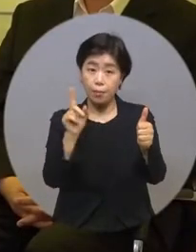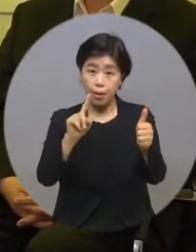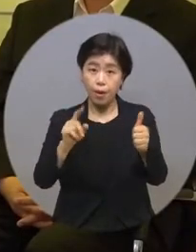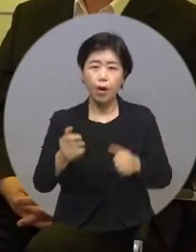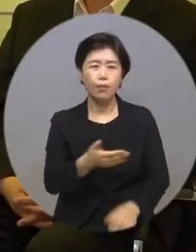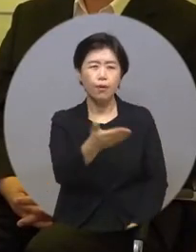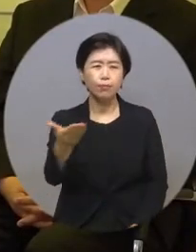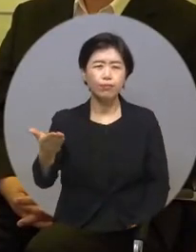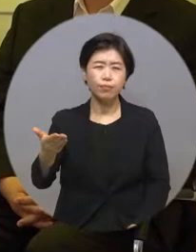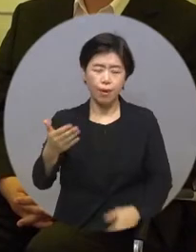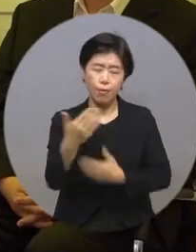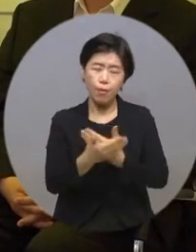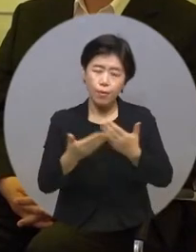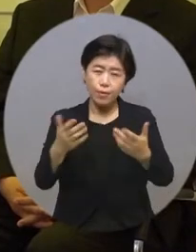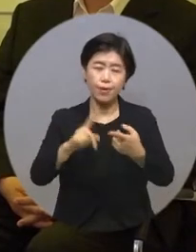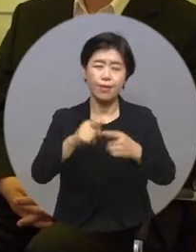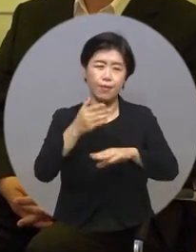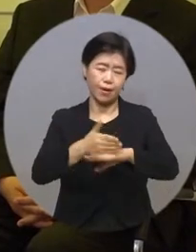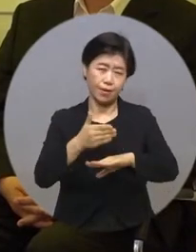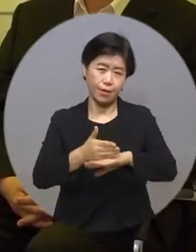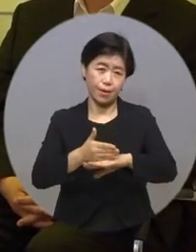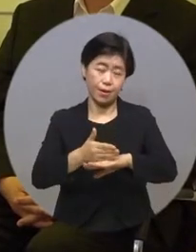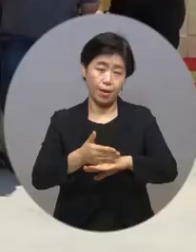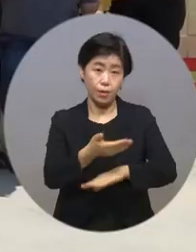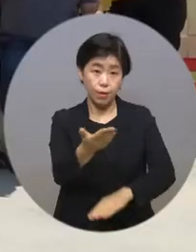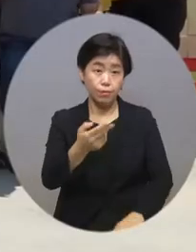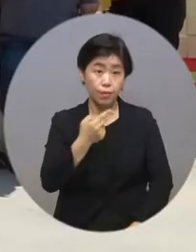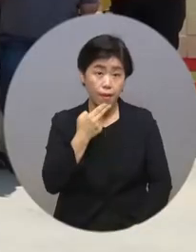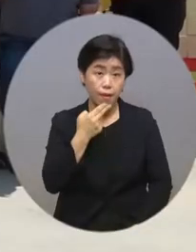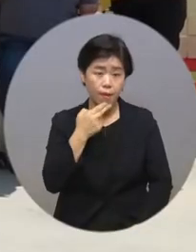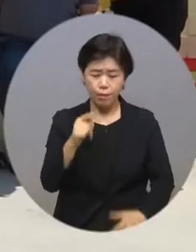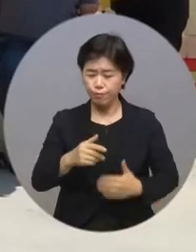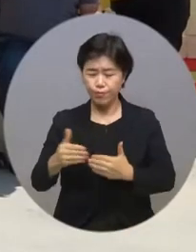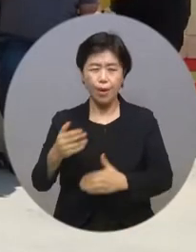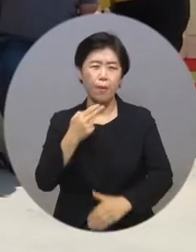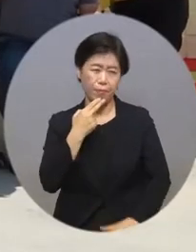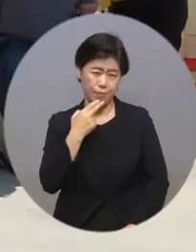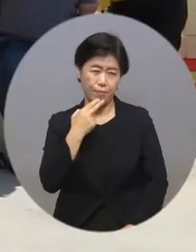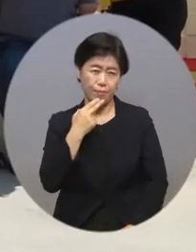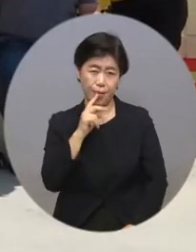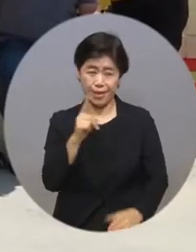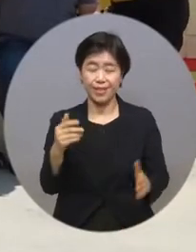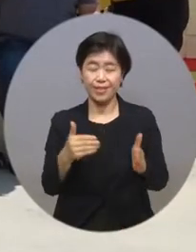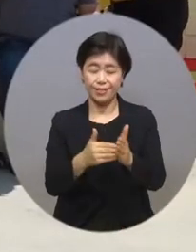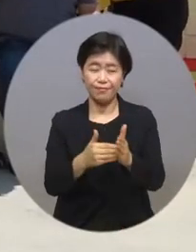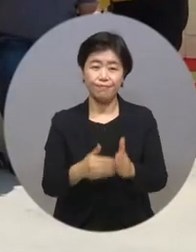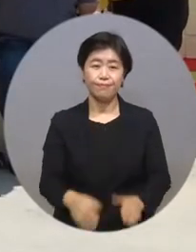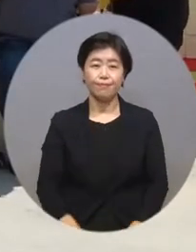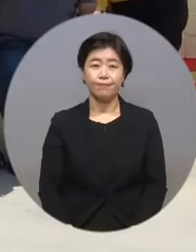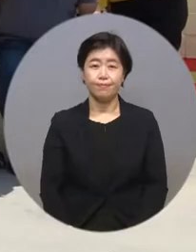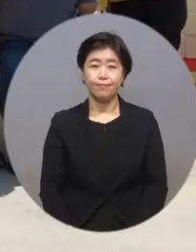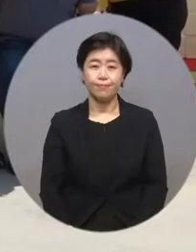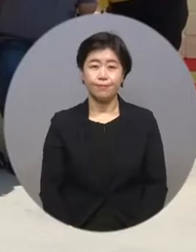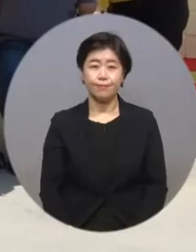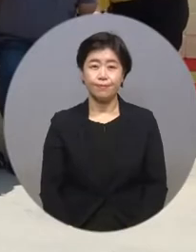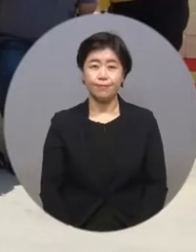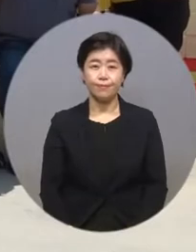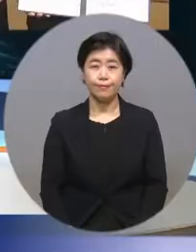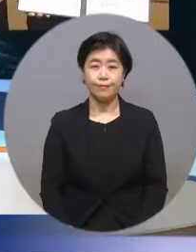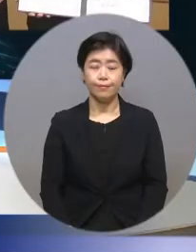봉사원들이 없었다면 이 자리가 없었을 것이라고 전하며 행사를 마무리했습니다. 복지TV 뉴스 노혜림입니다.